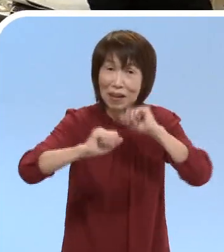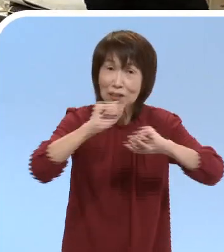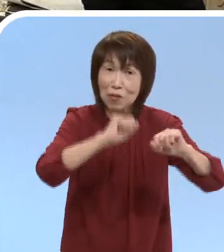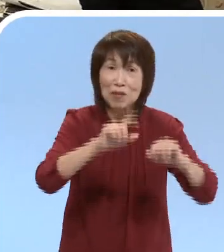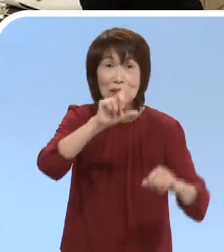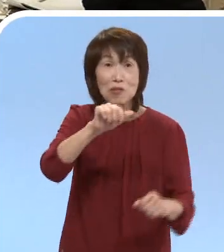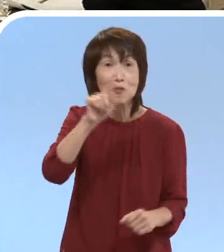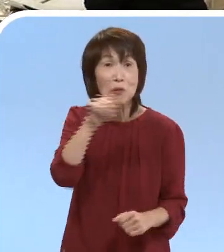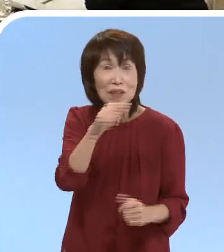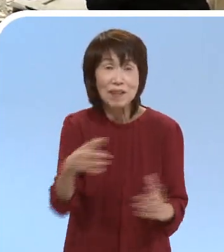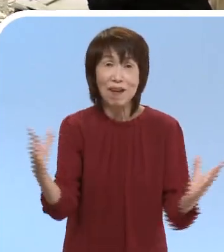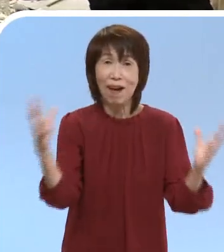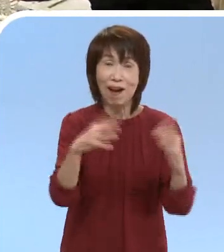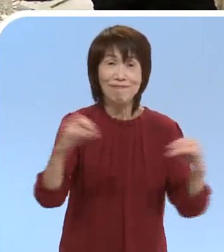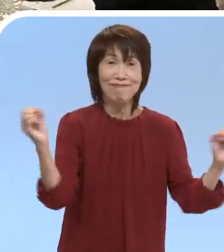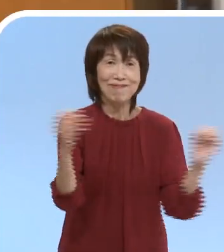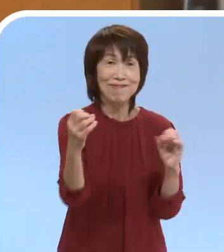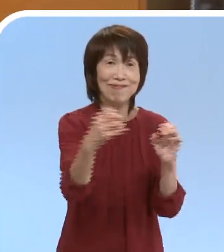しました。